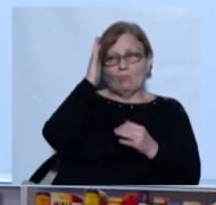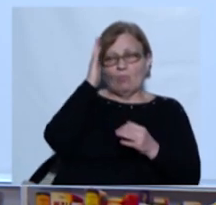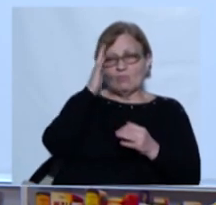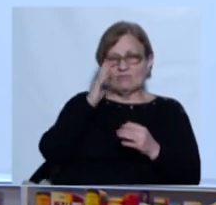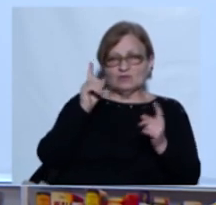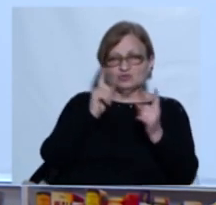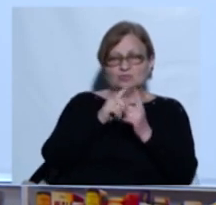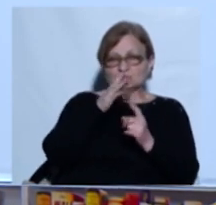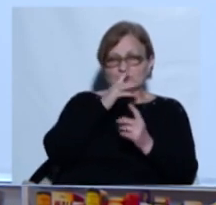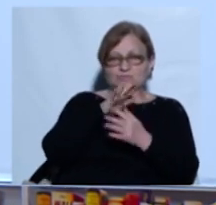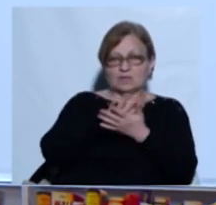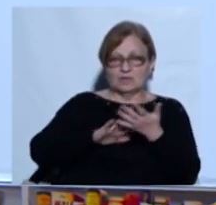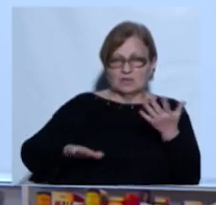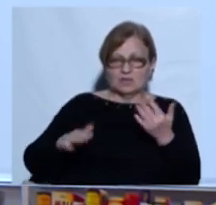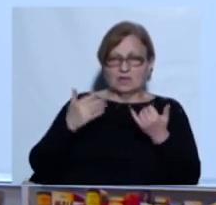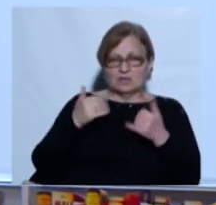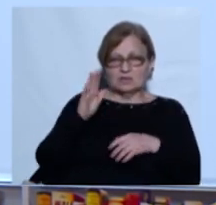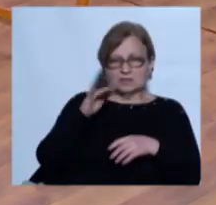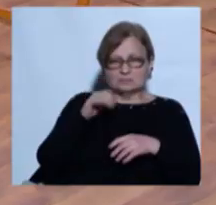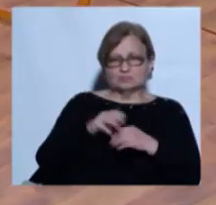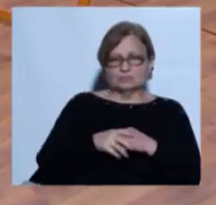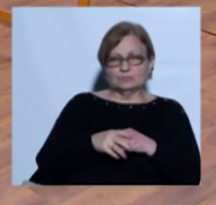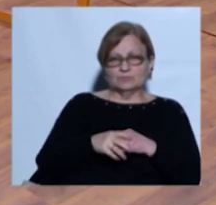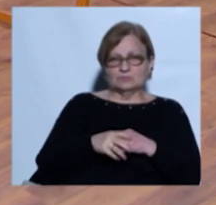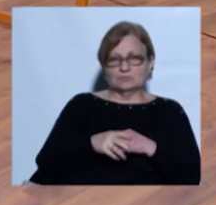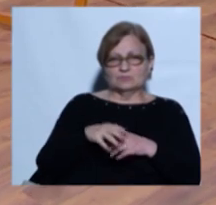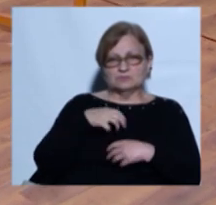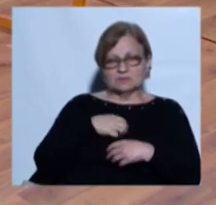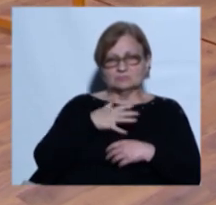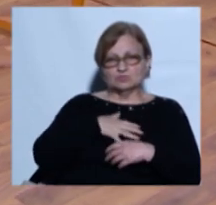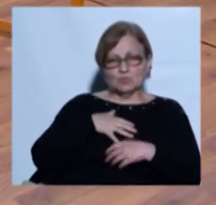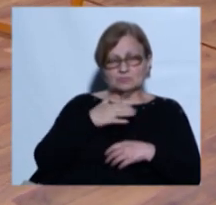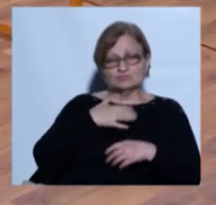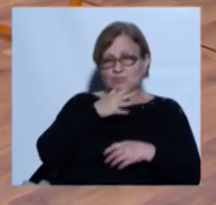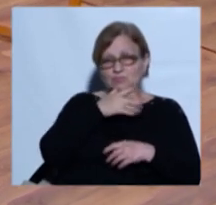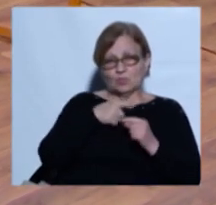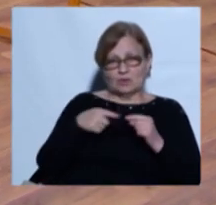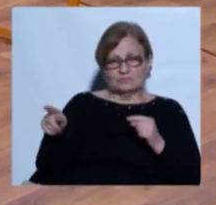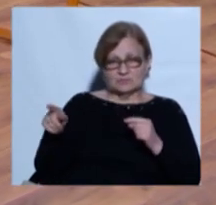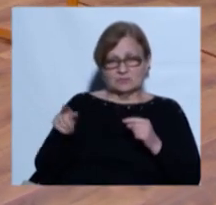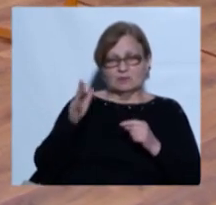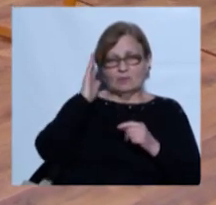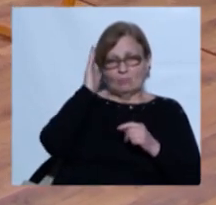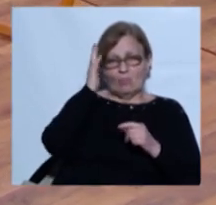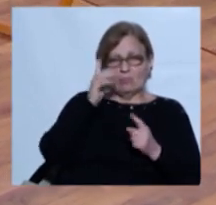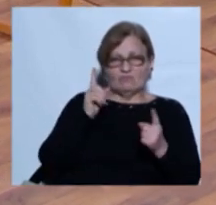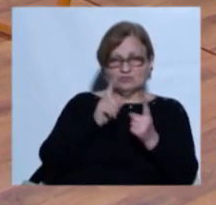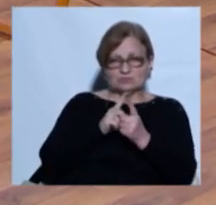დროს განვაგრძოთ. ეხლა კი გემშვიდობებით, სამწუხაროდ ჩვენი დრო გავიდა, მომავალ